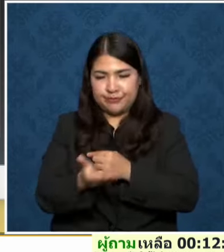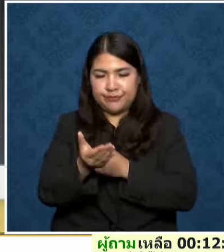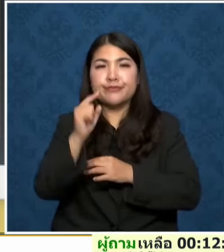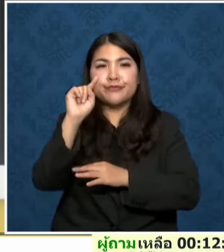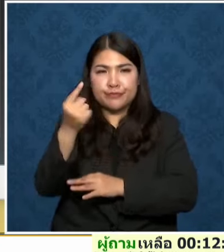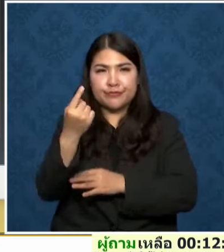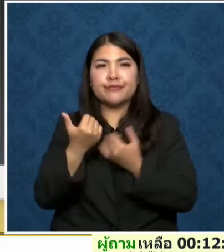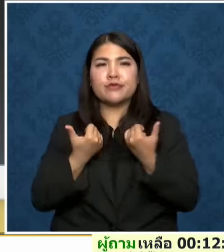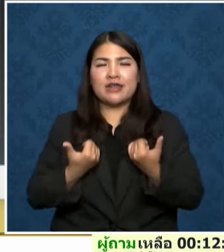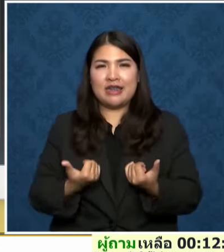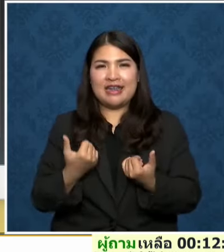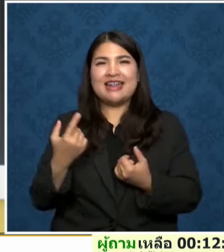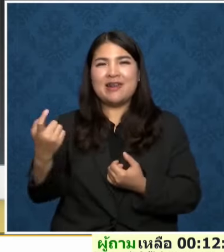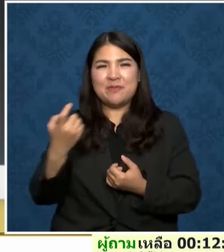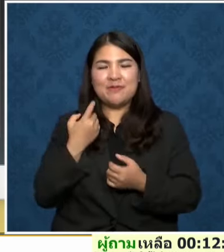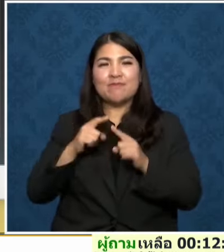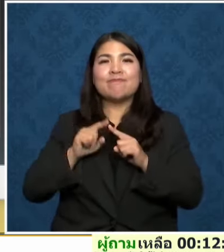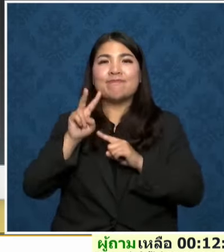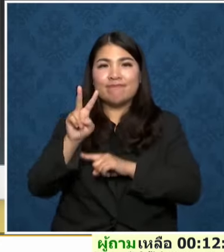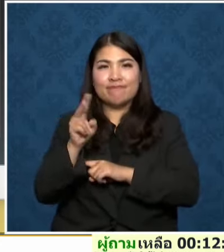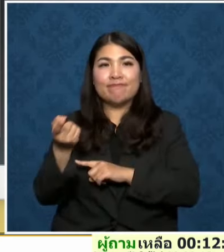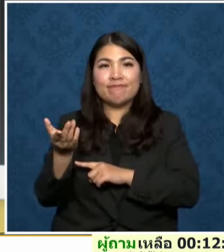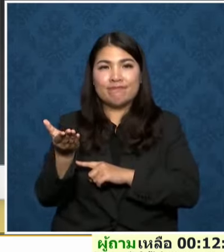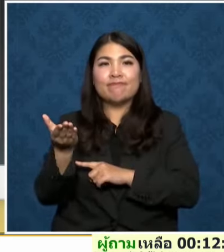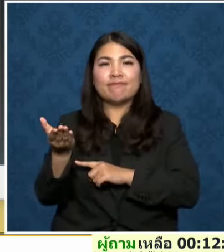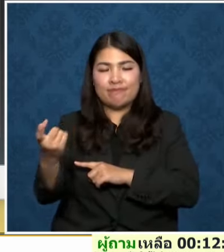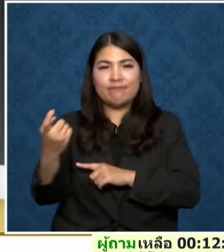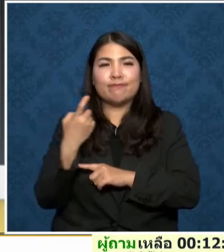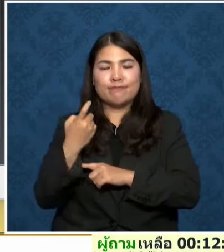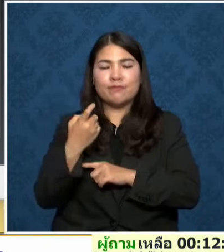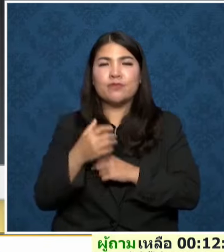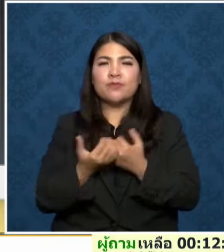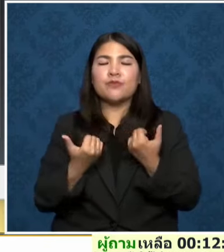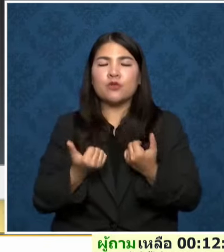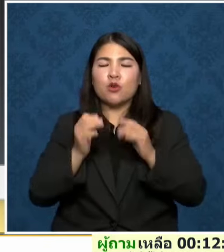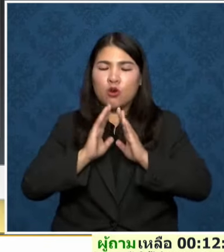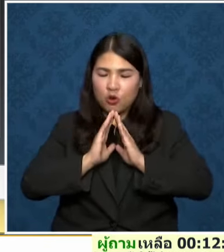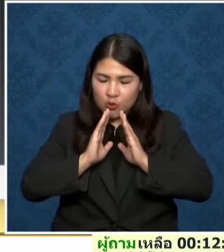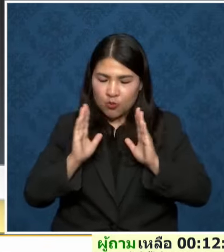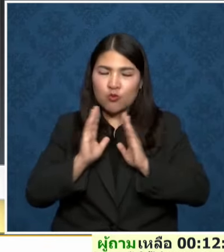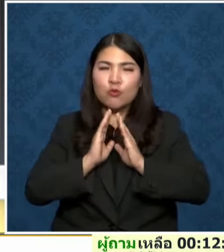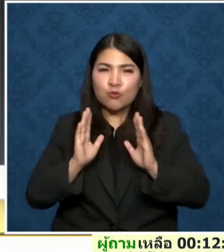นี้คือครัสี่สองที่ส arterial